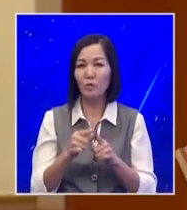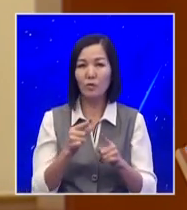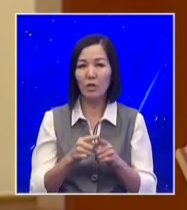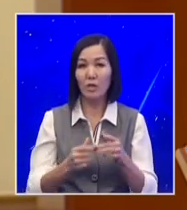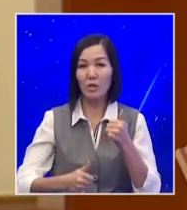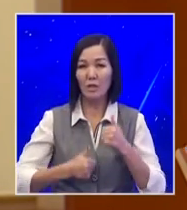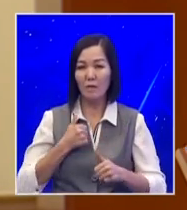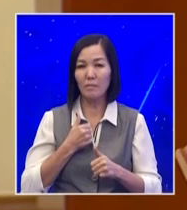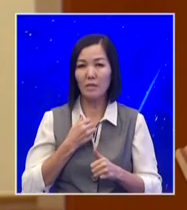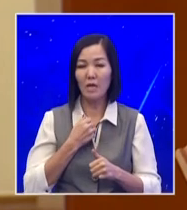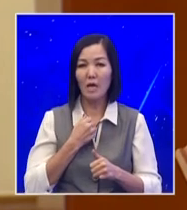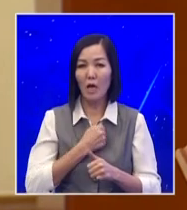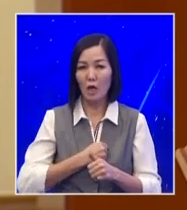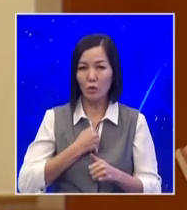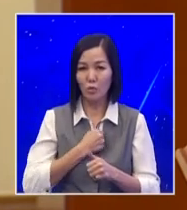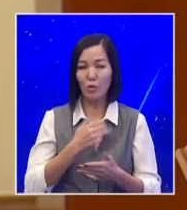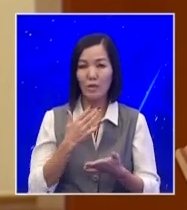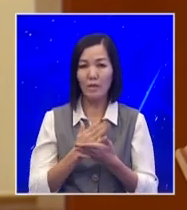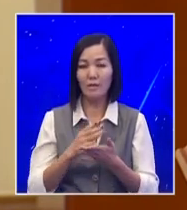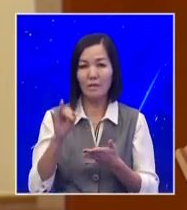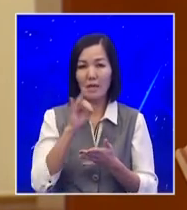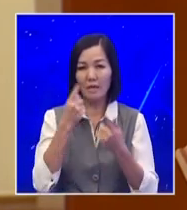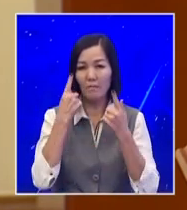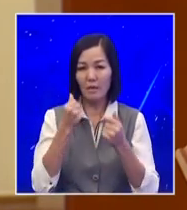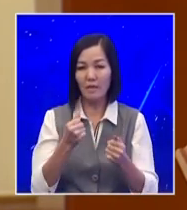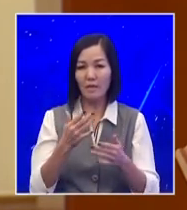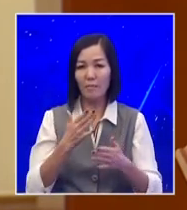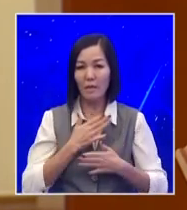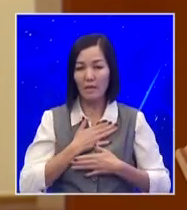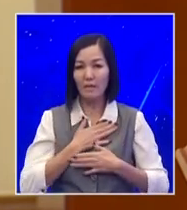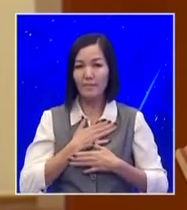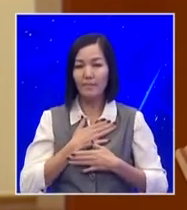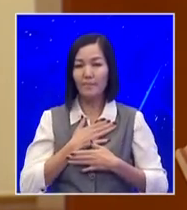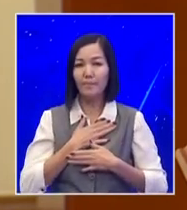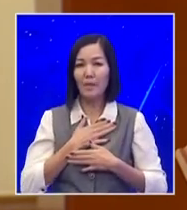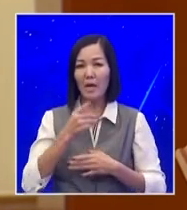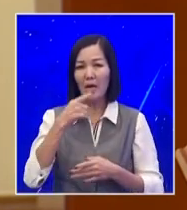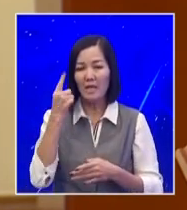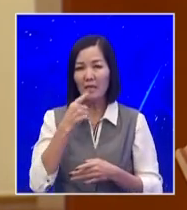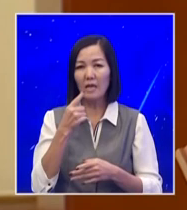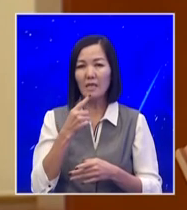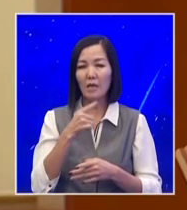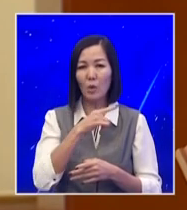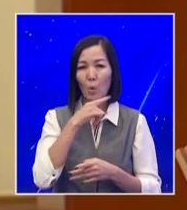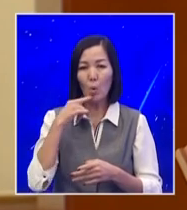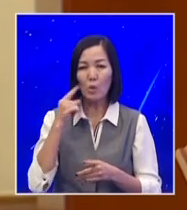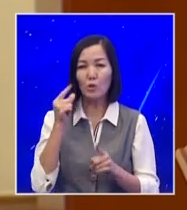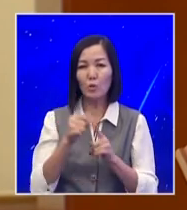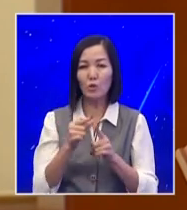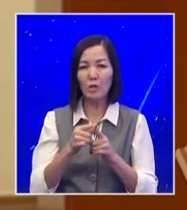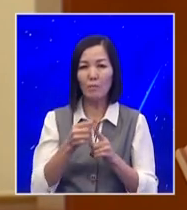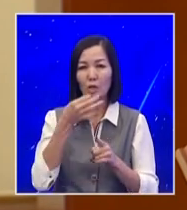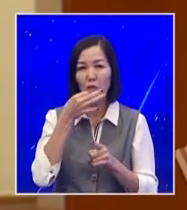намысым келеді. Отанымыздың тарихын білгеннен кейін мен бұндай сөздерге мына орыс сөздерімен